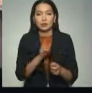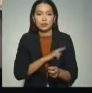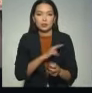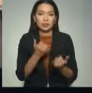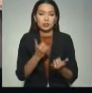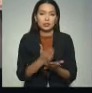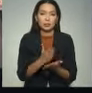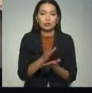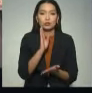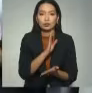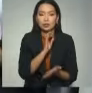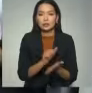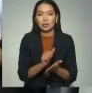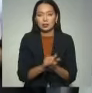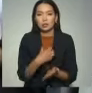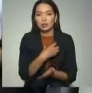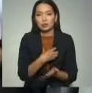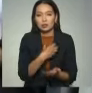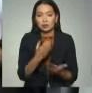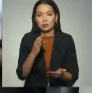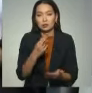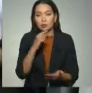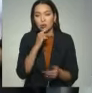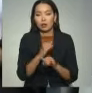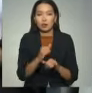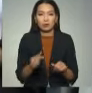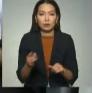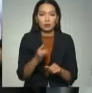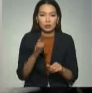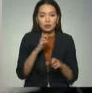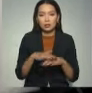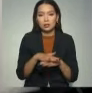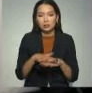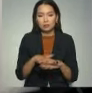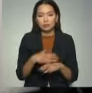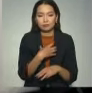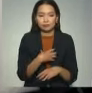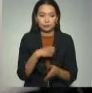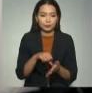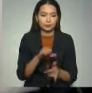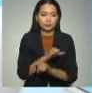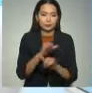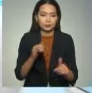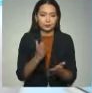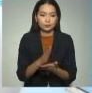женщины занимают значимую нишу в социально-экономическом развитии региона и страны, подчеркивают спикеры.